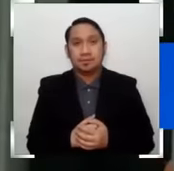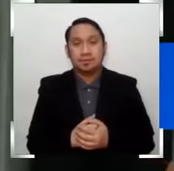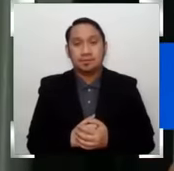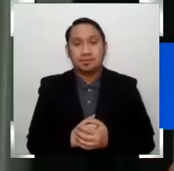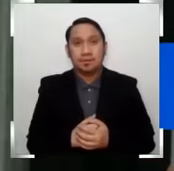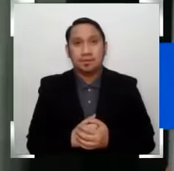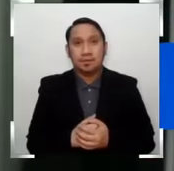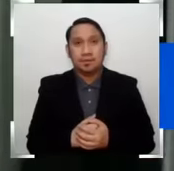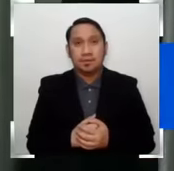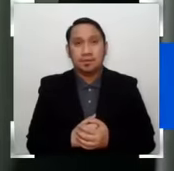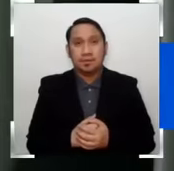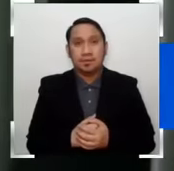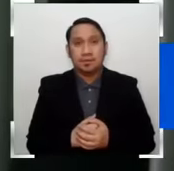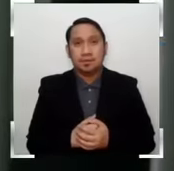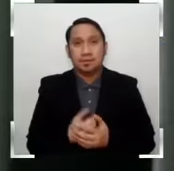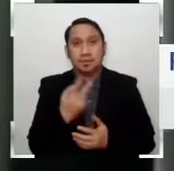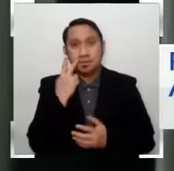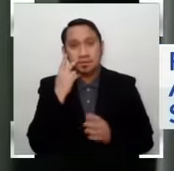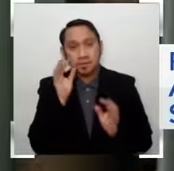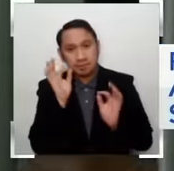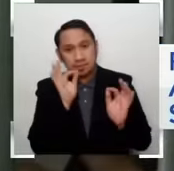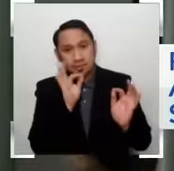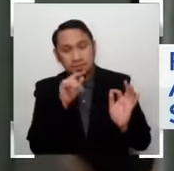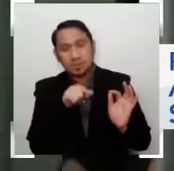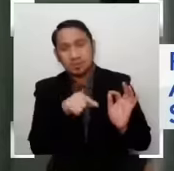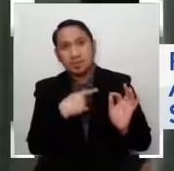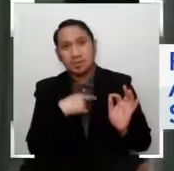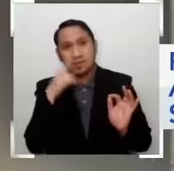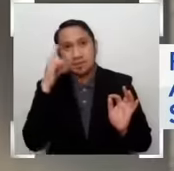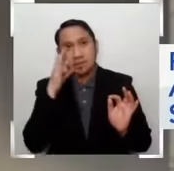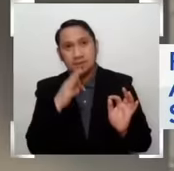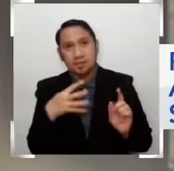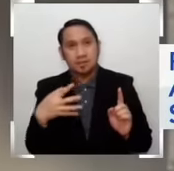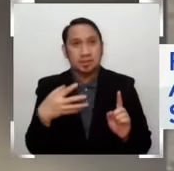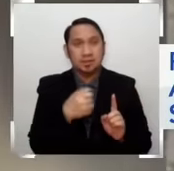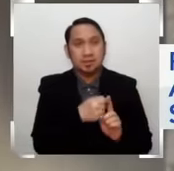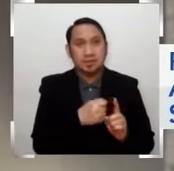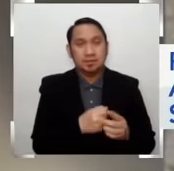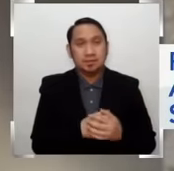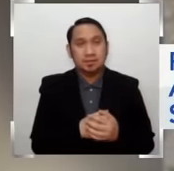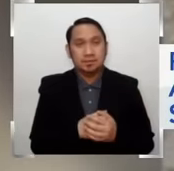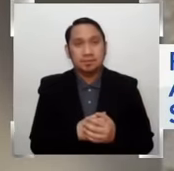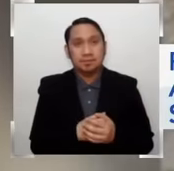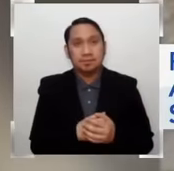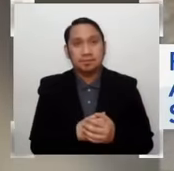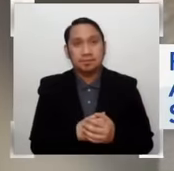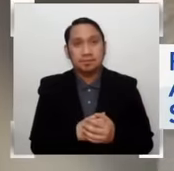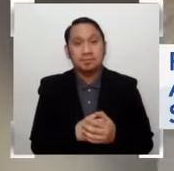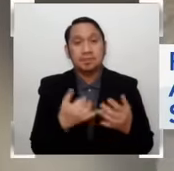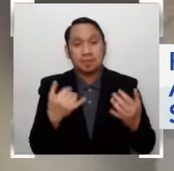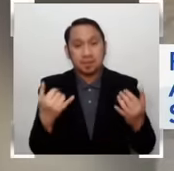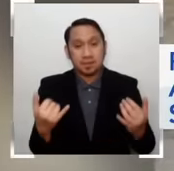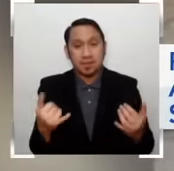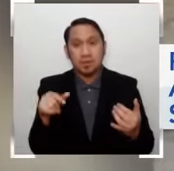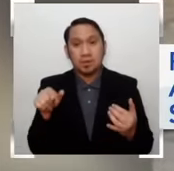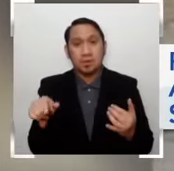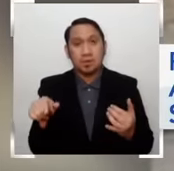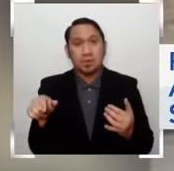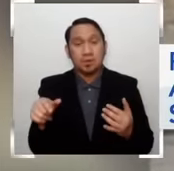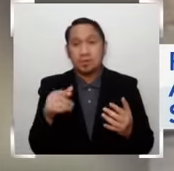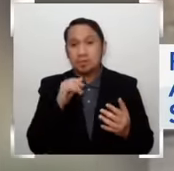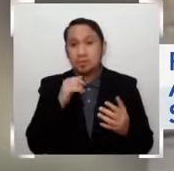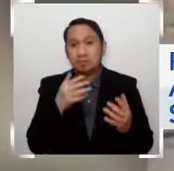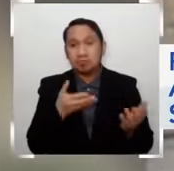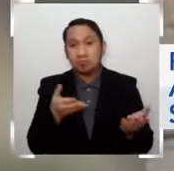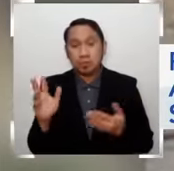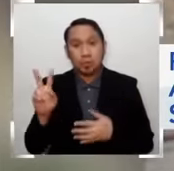ko, doon na lang ang choice na kaysa din sa kanan. Sa kasamaang palad, hindi na umabot ng buhay sa ospital ang dalawang